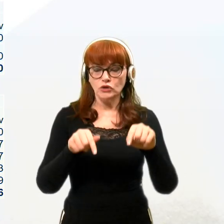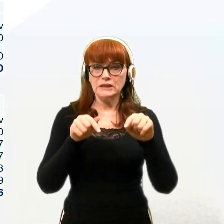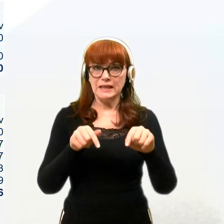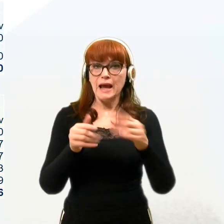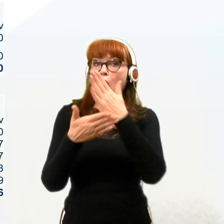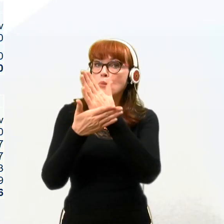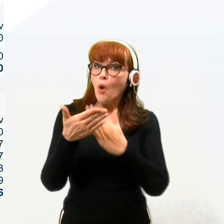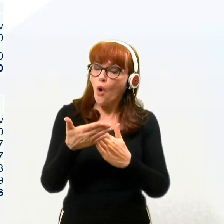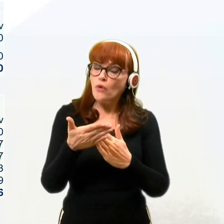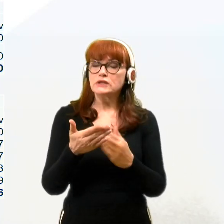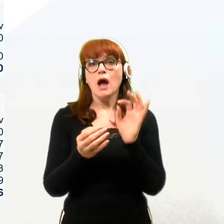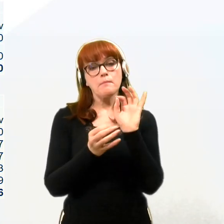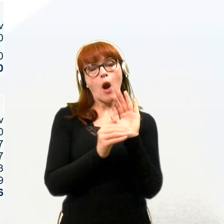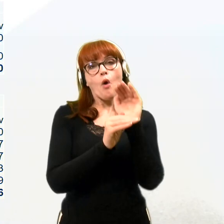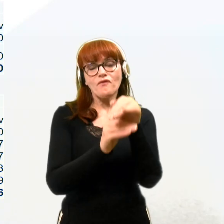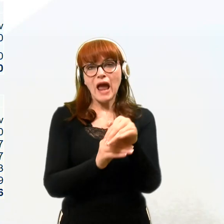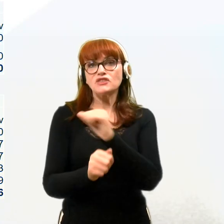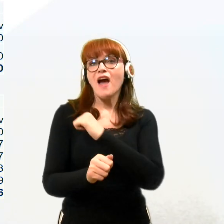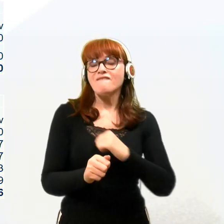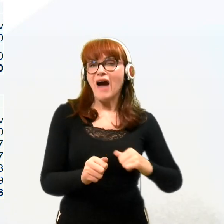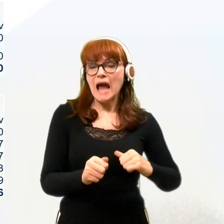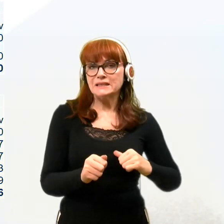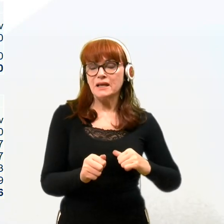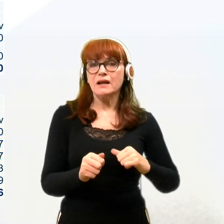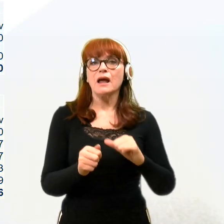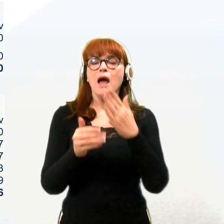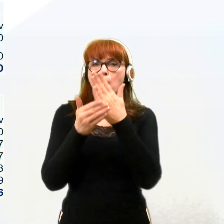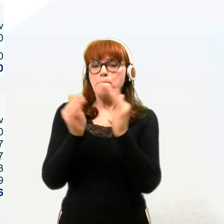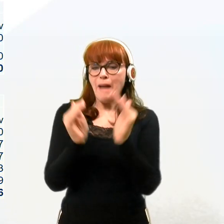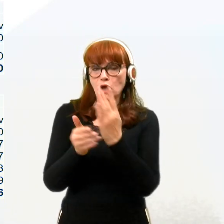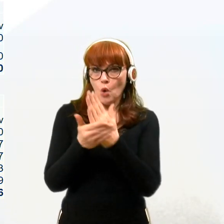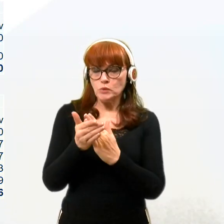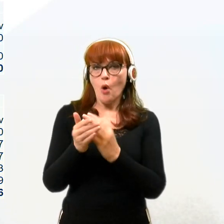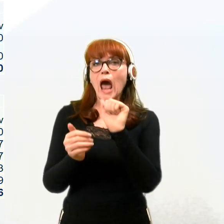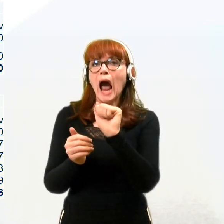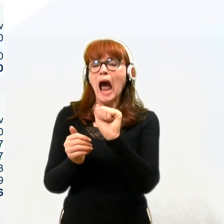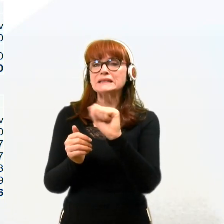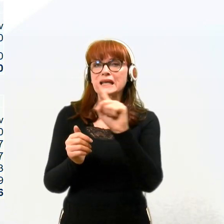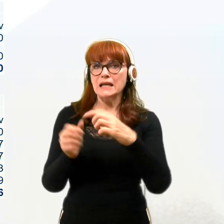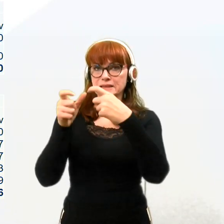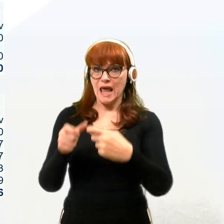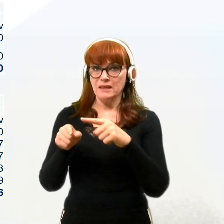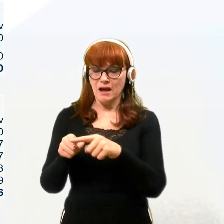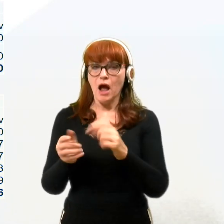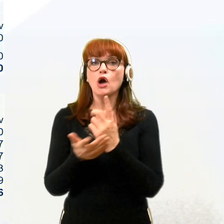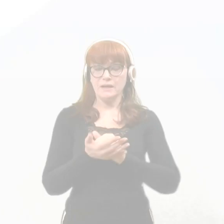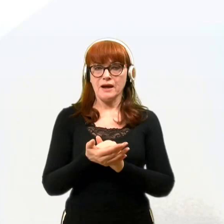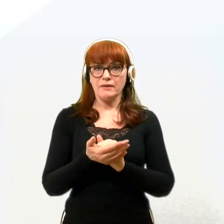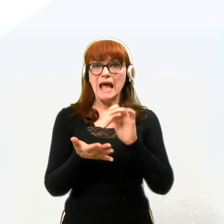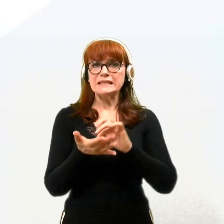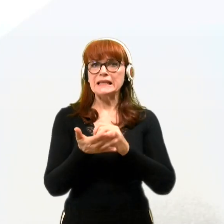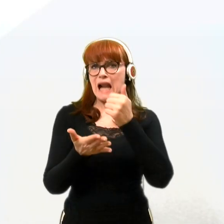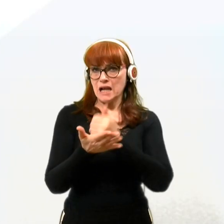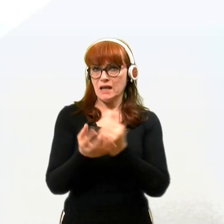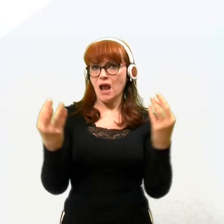recimo polovico ali pa dobro polovico Pfizer in slabo polovico AstraZeneca in še nekaj tudi Moderne. Kako